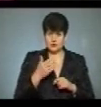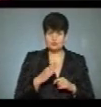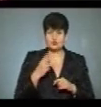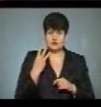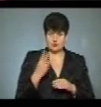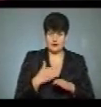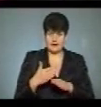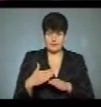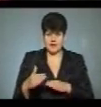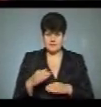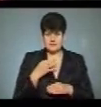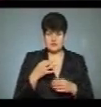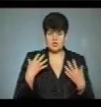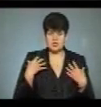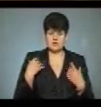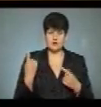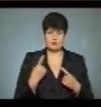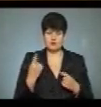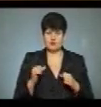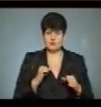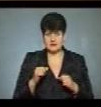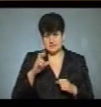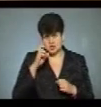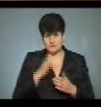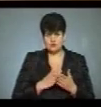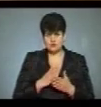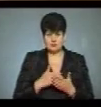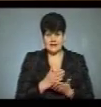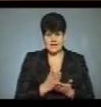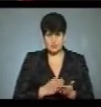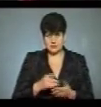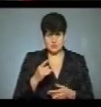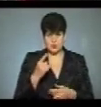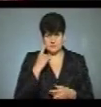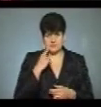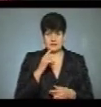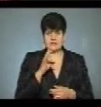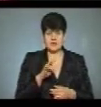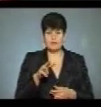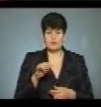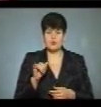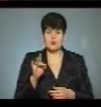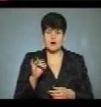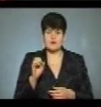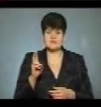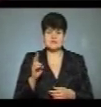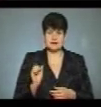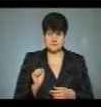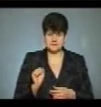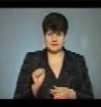3 етапів, повідомила начальниця обласного управління Державної служби якості освіти Наталія Моравська.